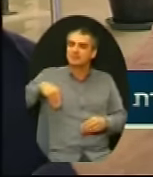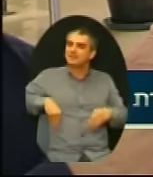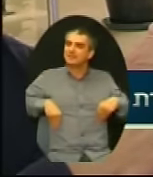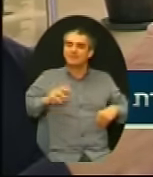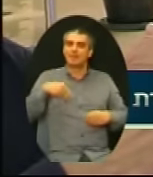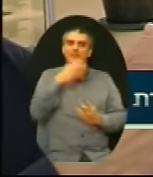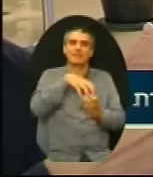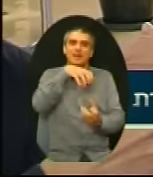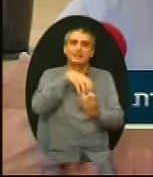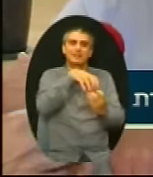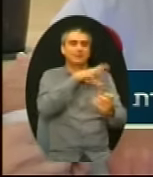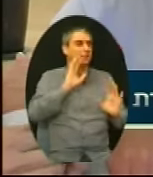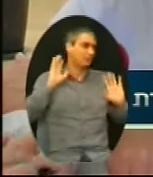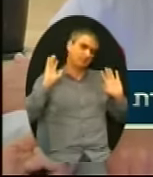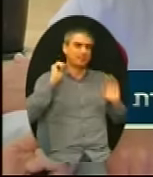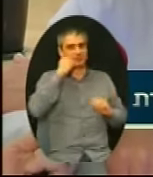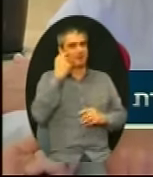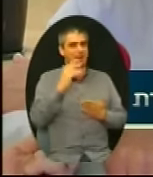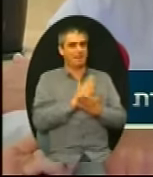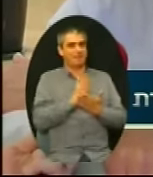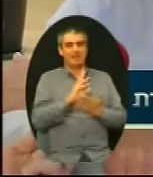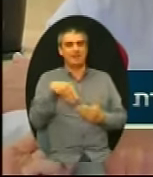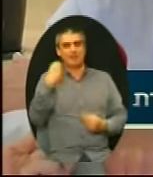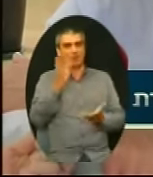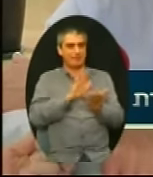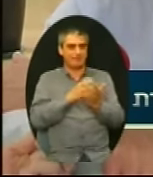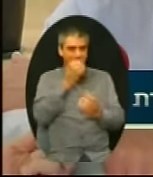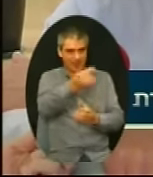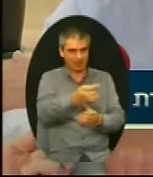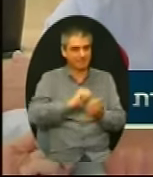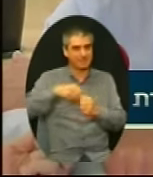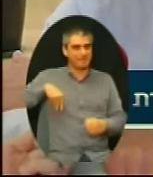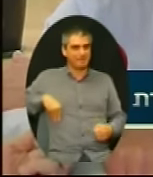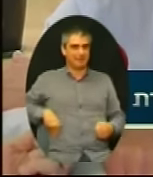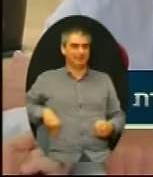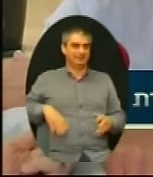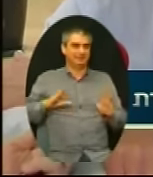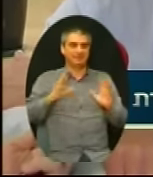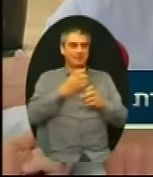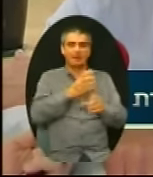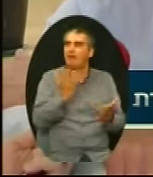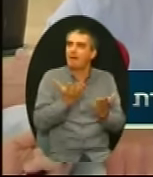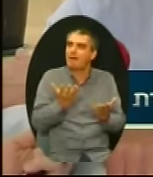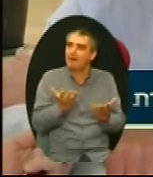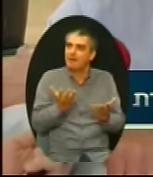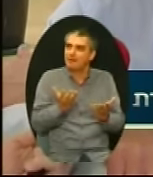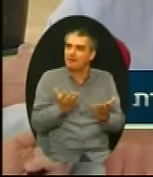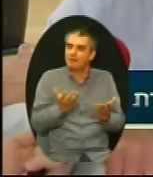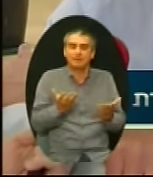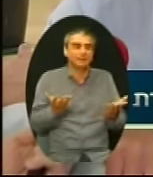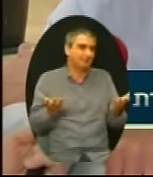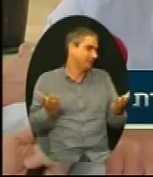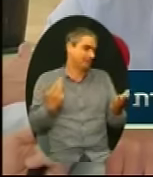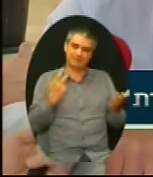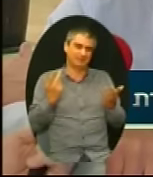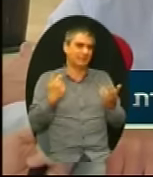בכיסים ולמי נתת בצנצנת. לא יודע, אנחנו מחר מחליטים למי נותנים ביד, בכיס, ולמי נותנים בצנצנת. איך זה הולך? לא,